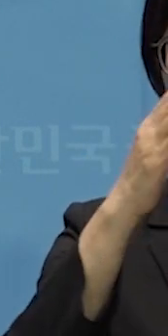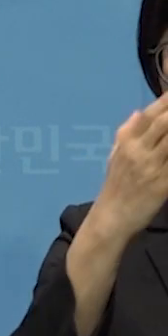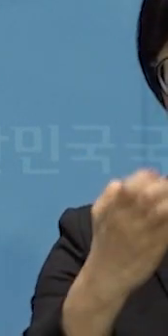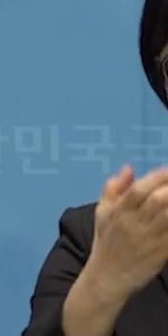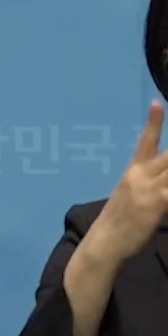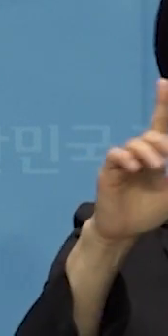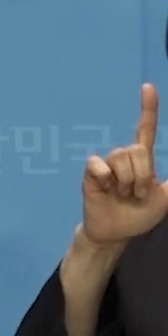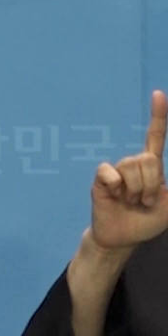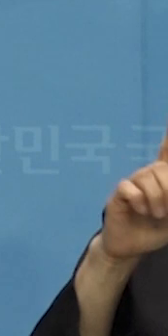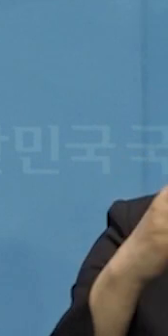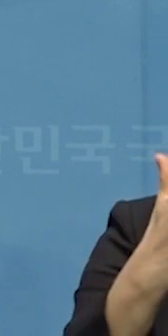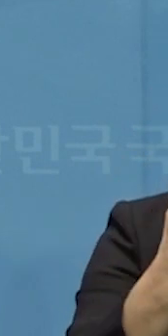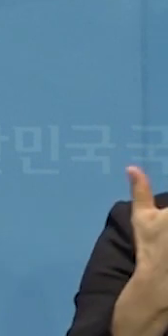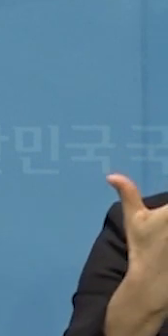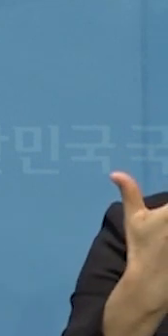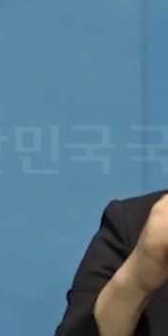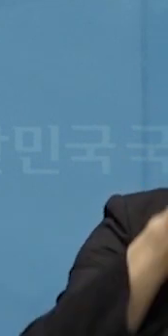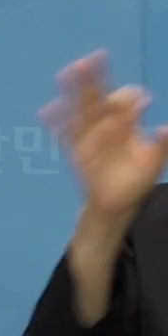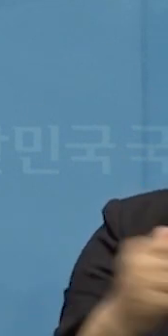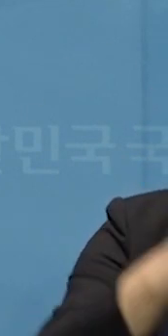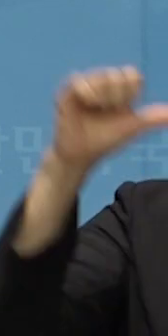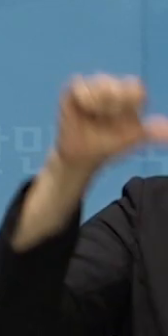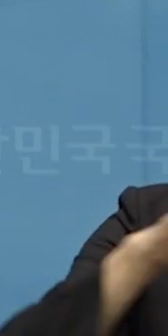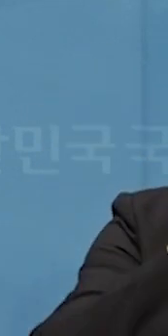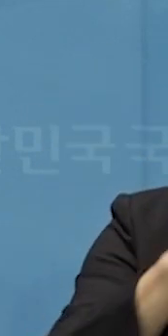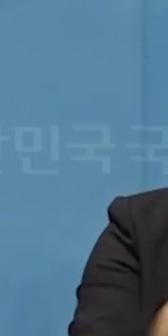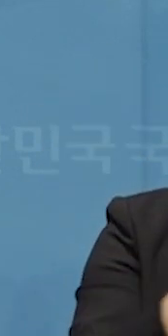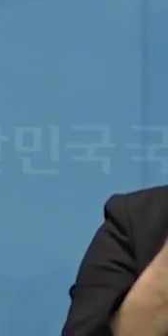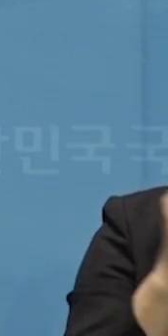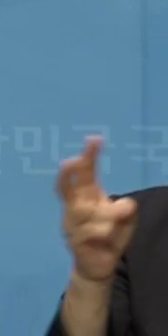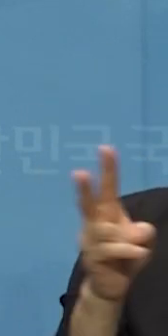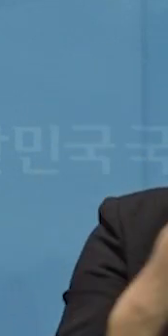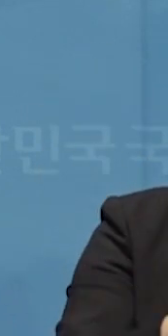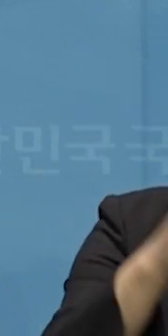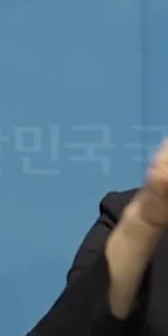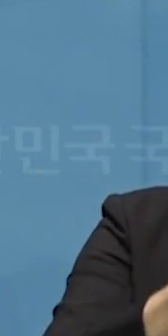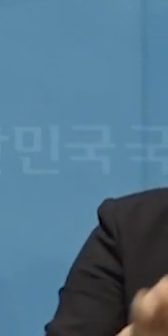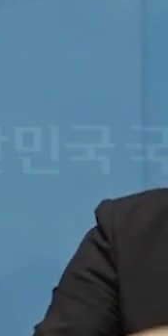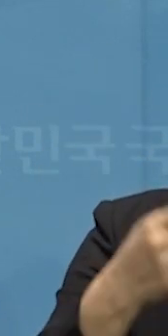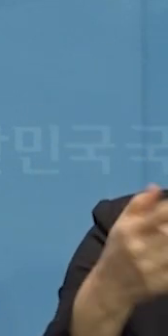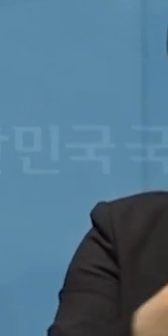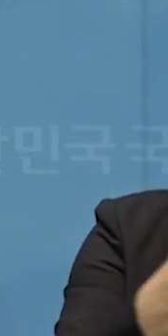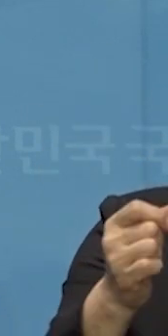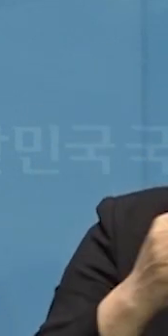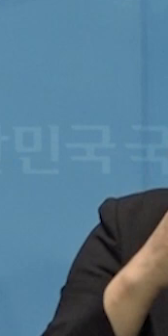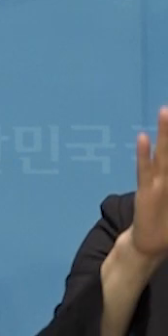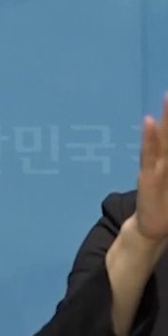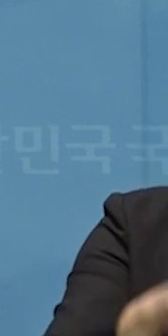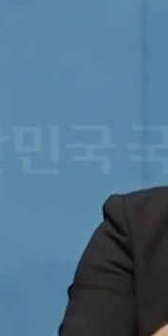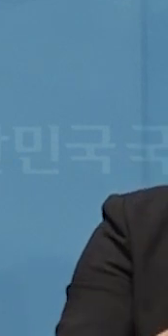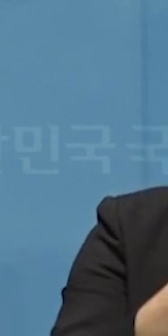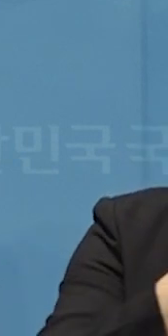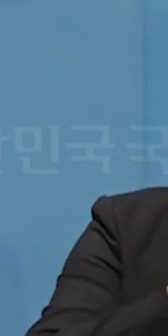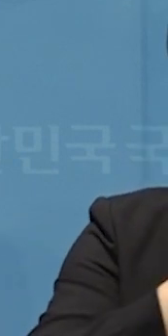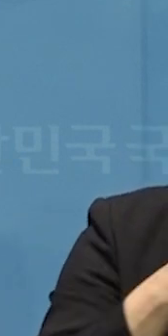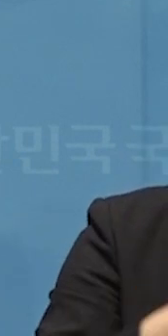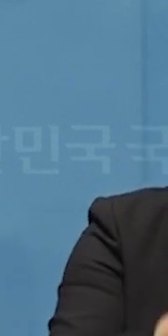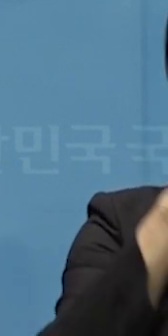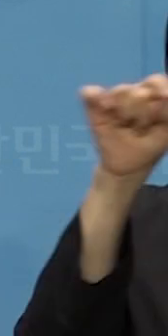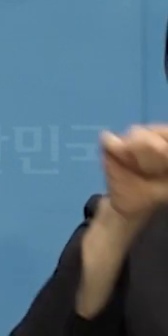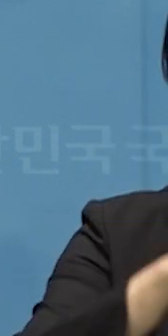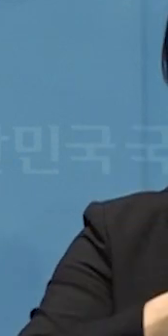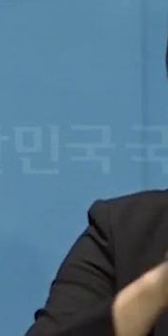득표율로 비록 패했지만 거대양당의 후보로서 선거에 참여하는 모든 과정들은 저에게 의미 있는